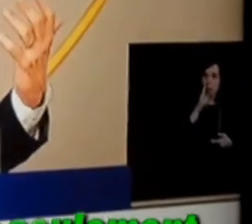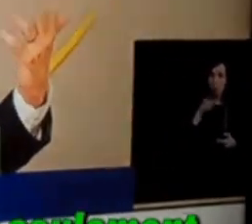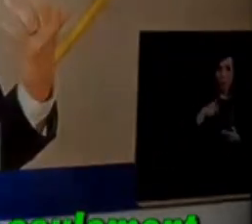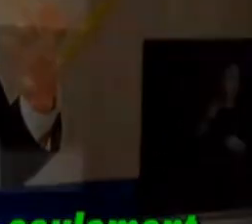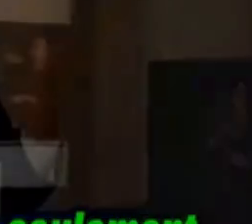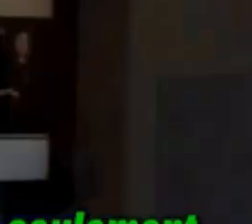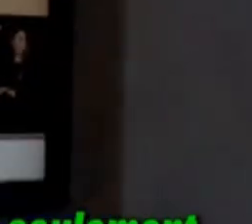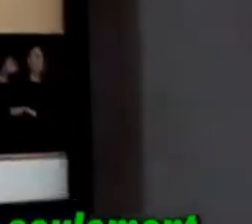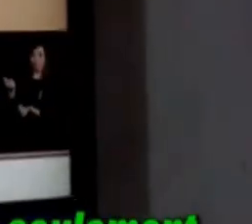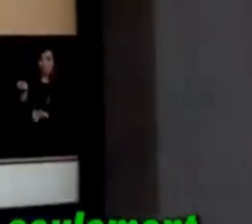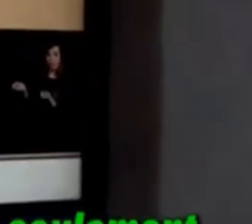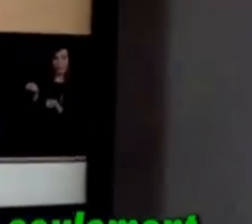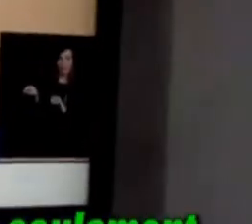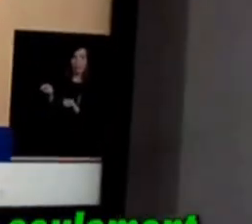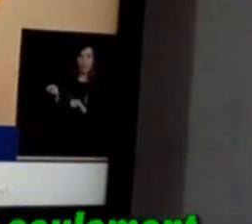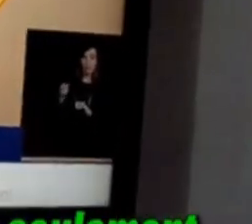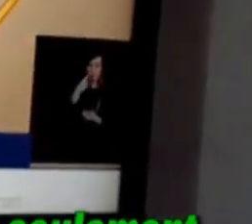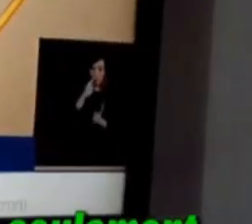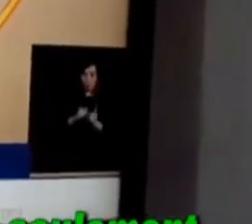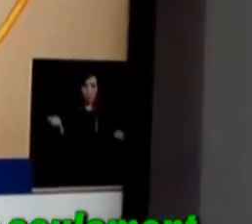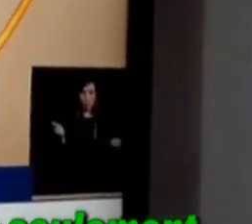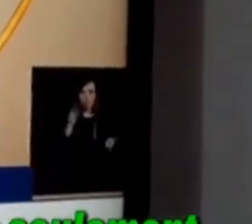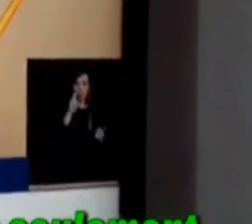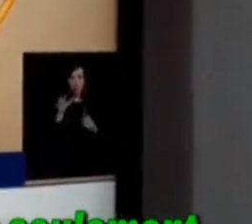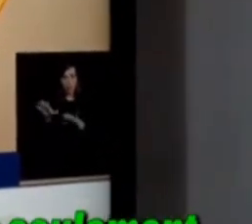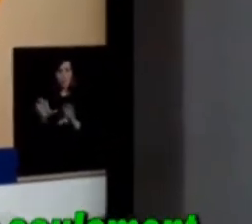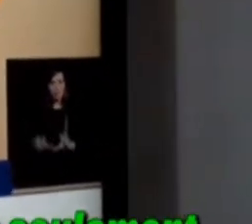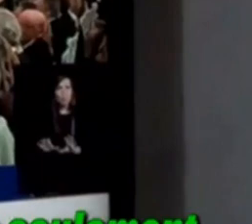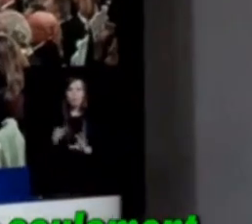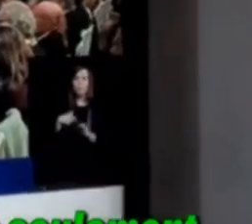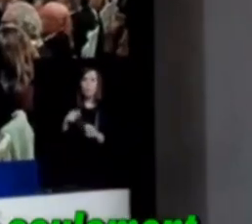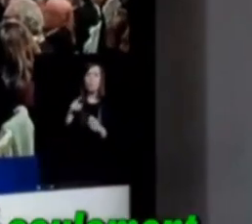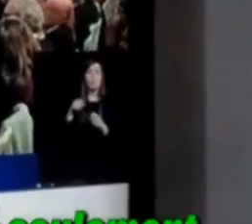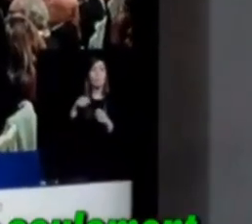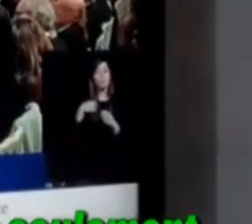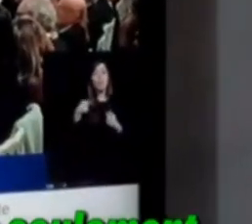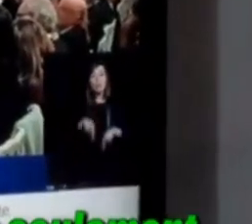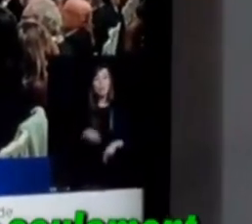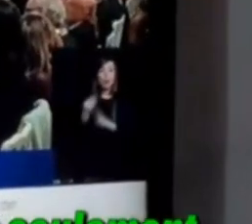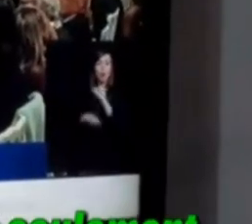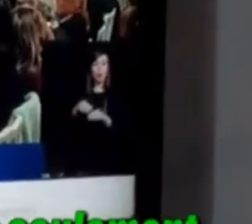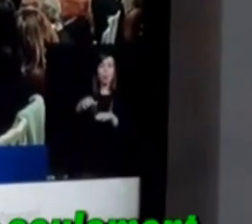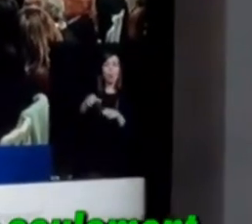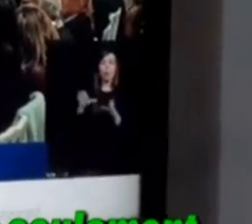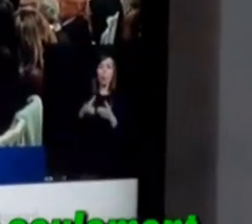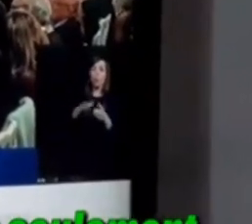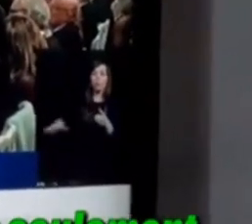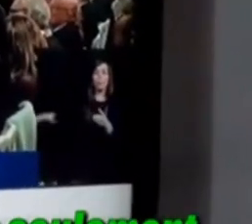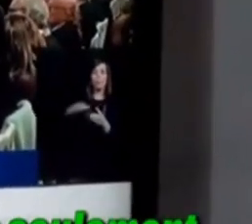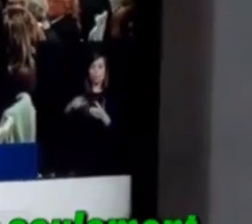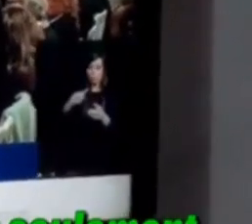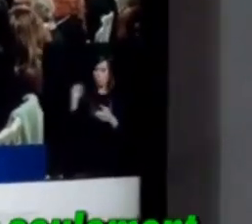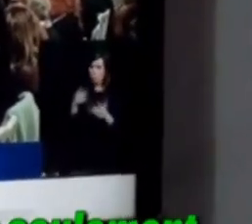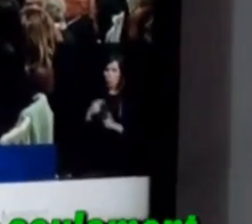une série de contraintes terribles. je le dis dans un paradoxe, parce que nos administrations, qu'elles soient d'ailleurs d'État, de collectivité, on veut tous bien faire,